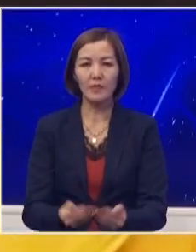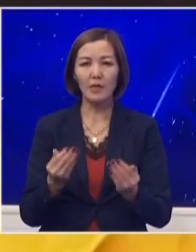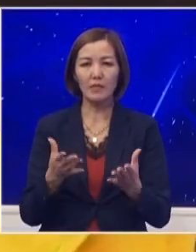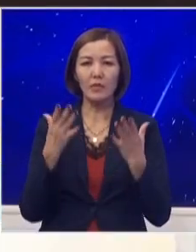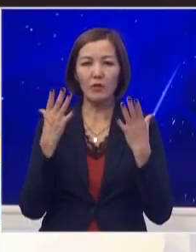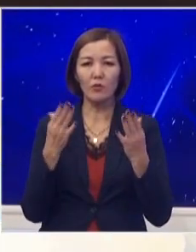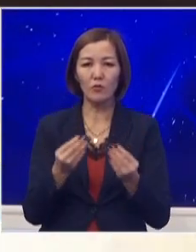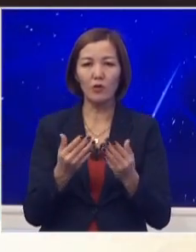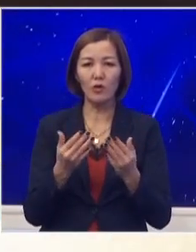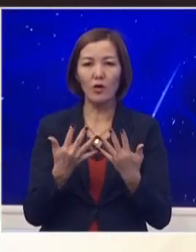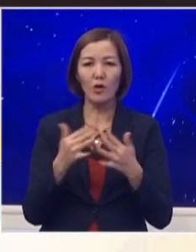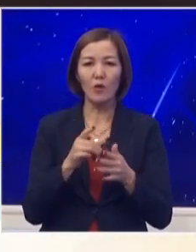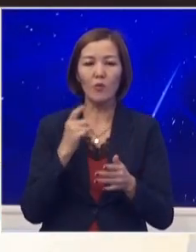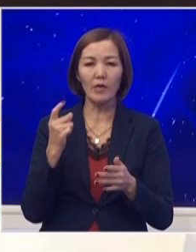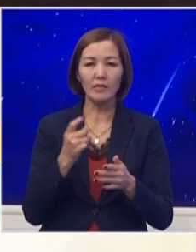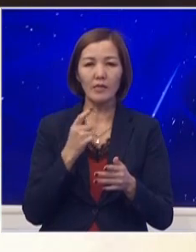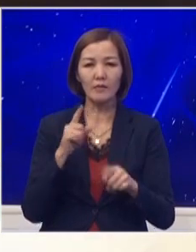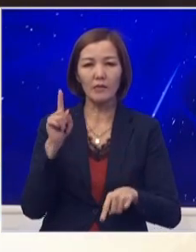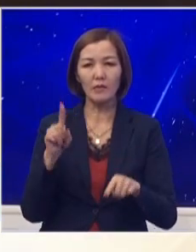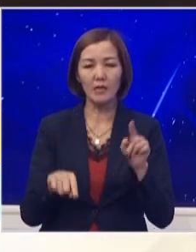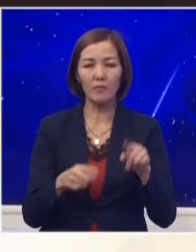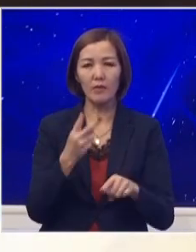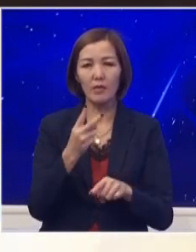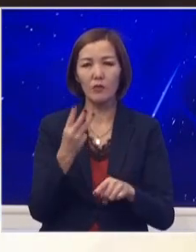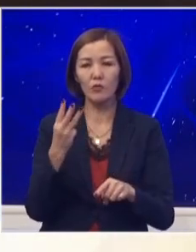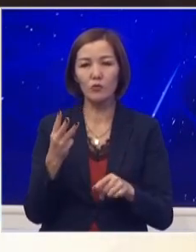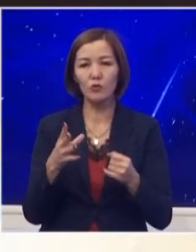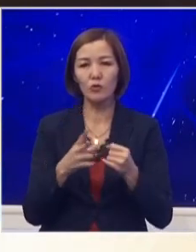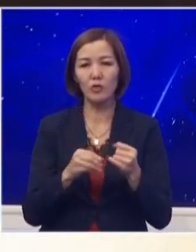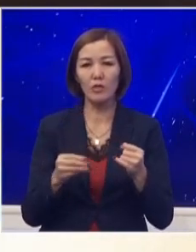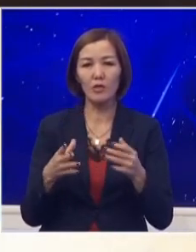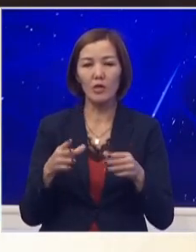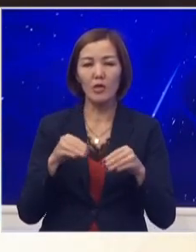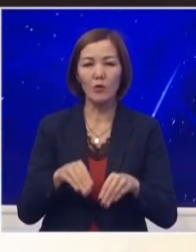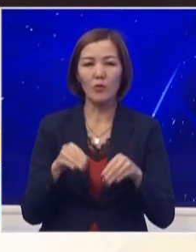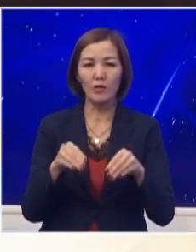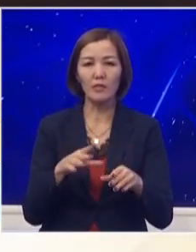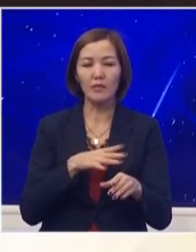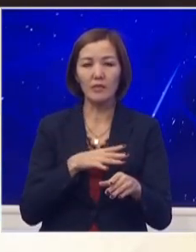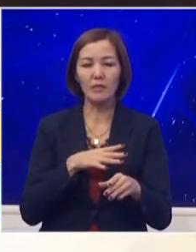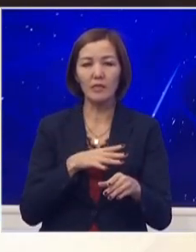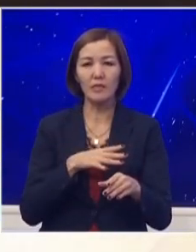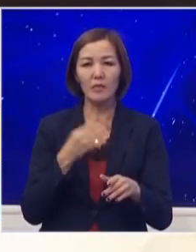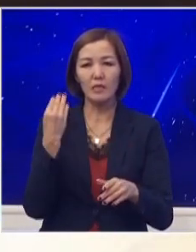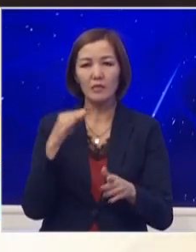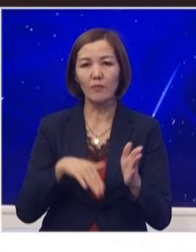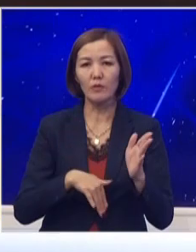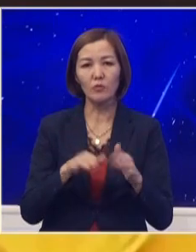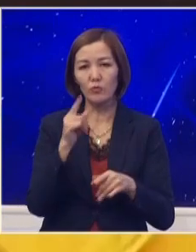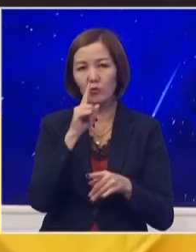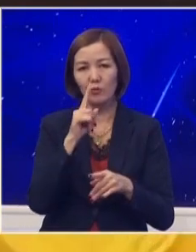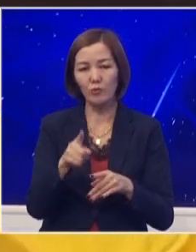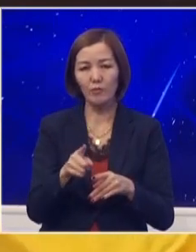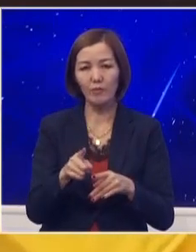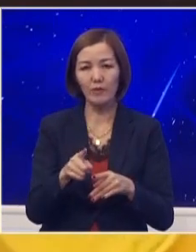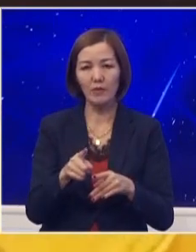мына шаруалардың кейбір жерде пайдаланатын 2-3 алқапты ауыспалы егістің өзі мына жердің сапасын жақсартпайды. Ол